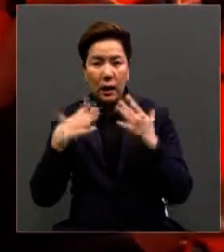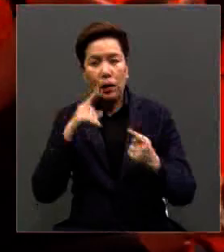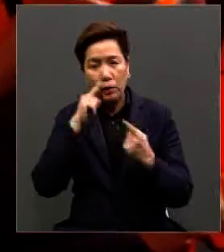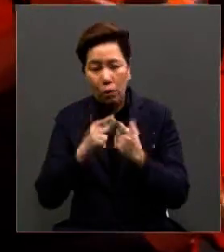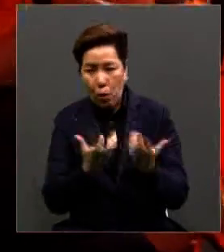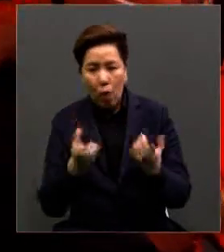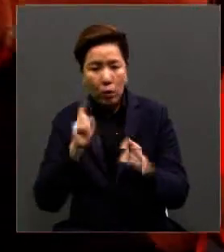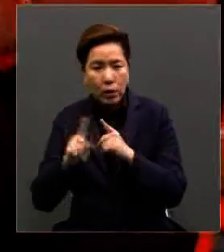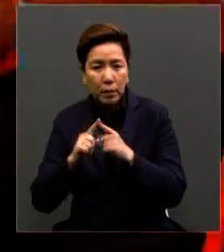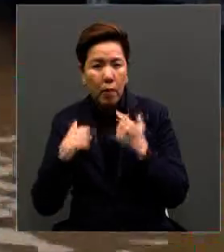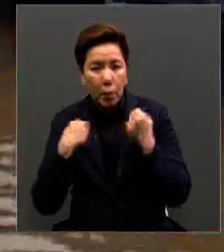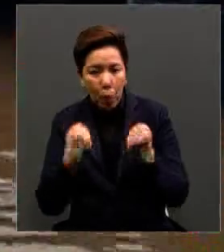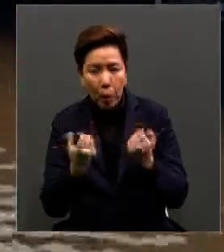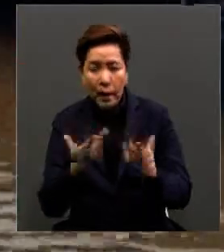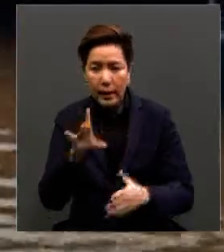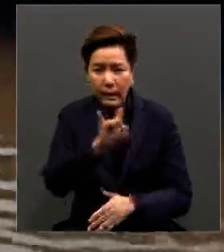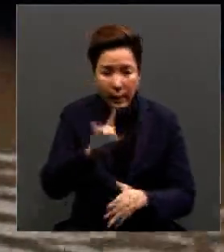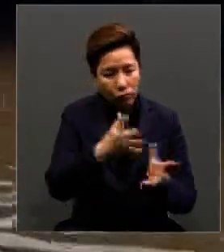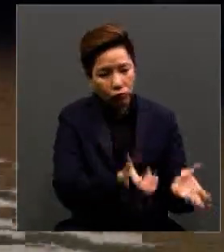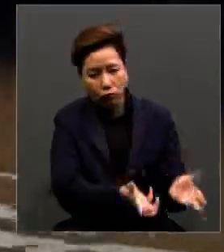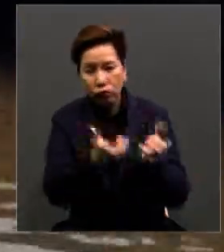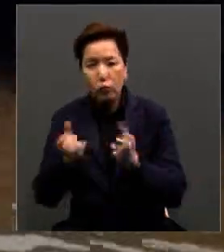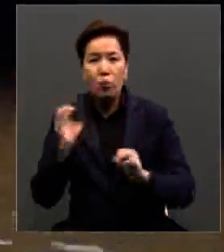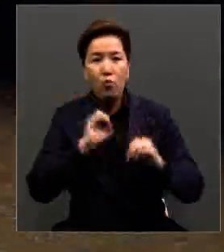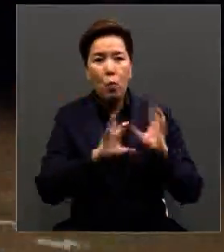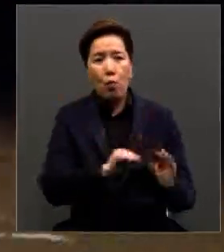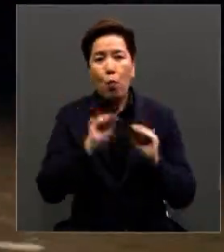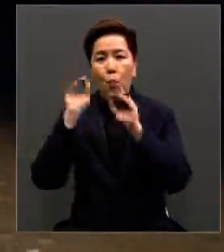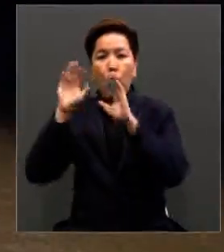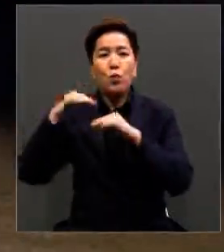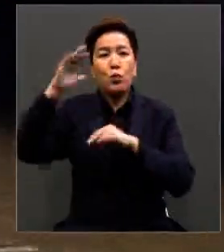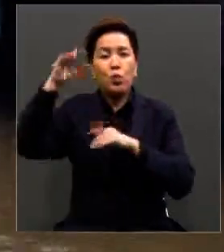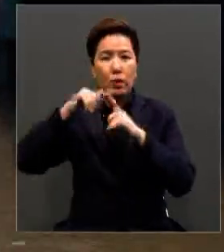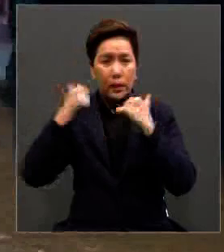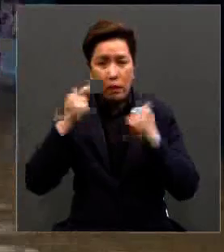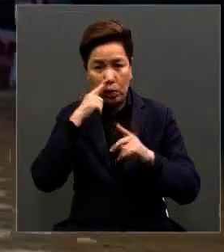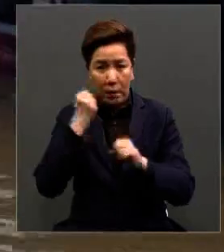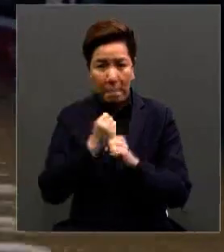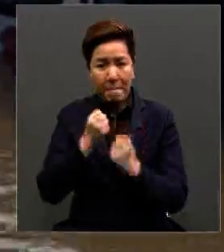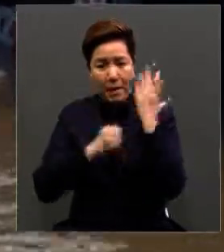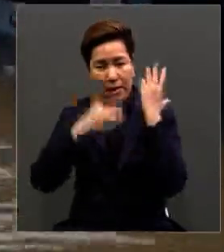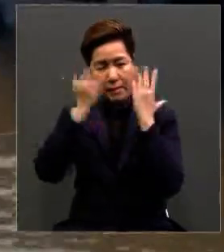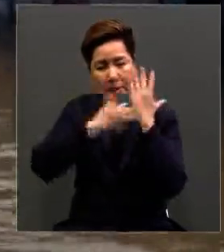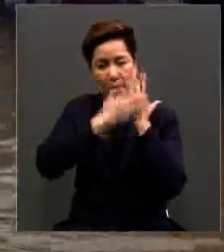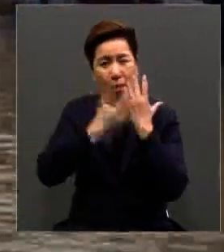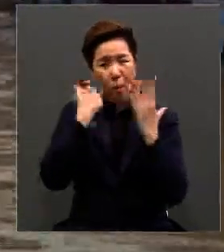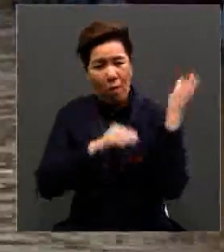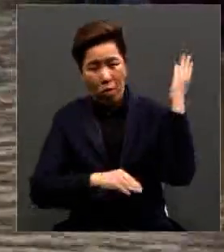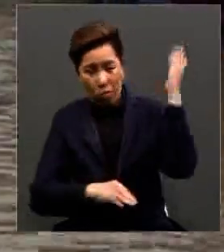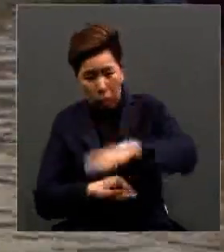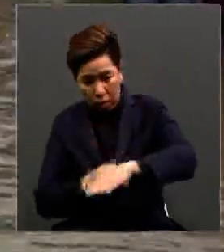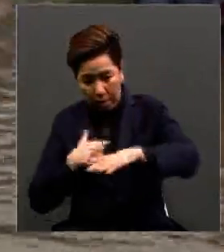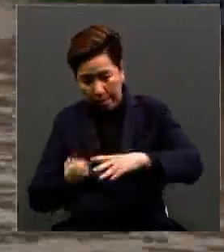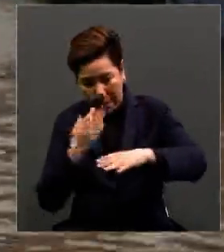ขนย้ายสิ่งของยานพาหนะหรือว่าสัตว์เลี้ยงต่างๆไปไว้ในที่สูงหรือว่าที่ปลอดภัยตัดแต่งกิ่งไม้นะครับที่มีการล้มขวาง